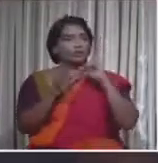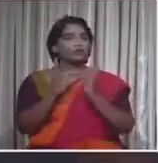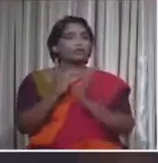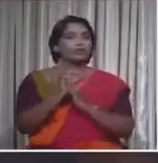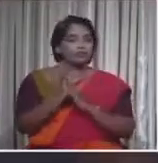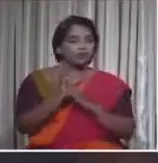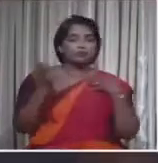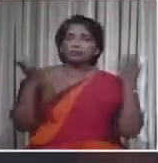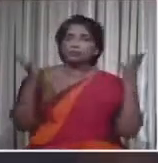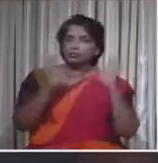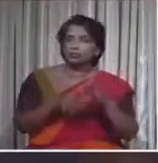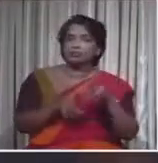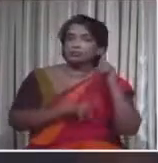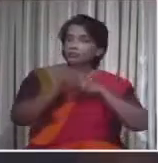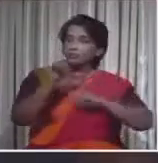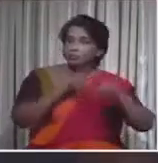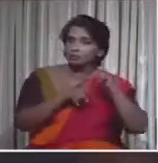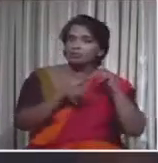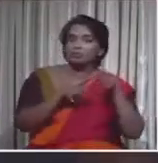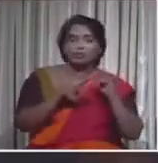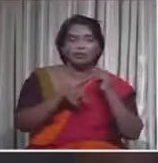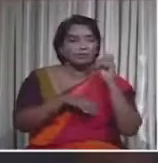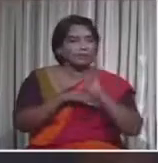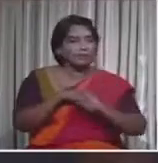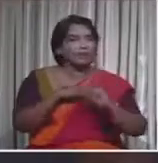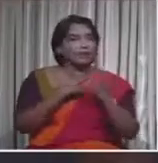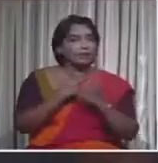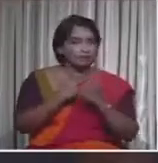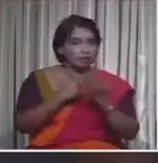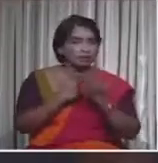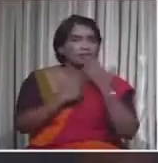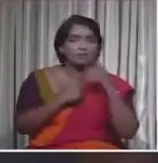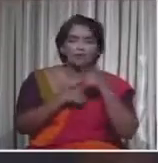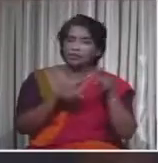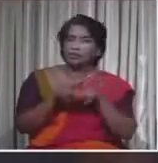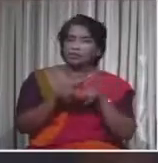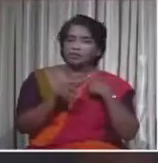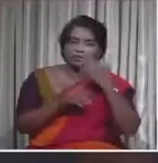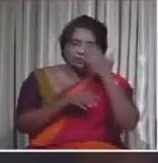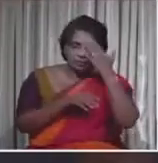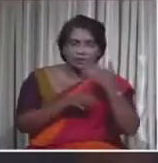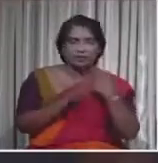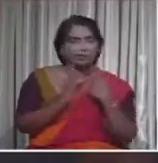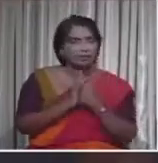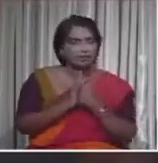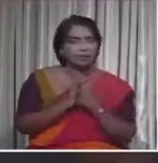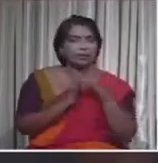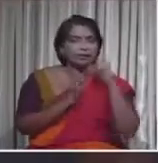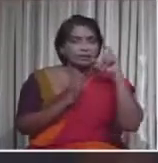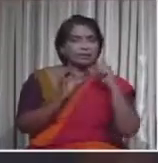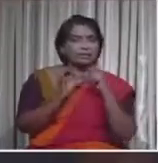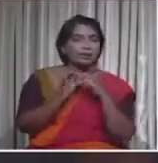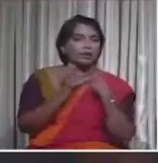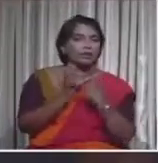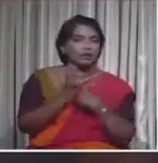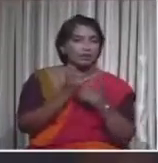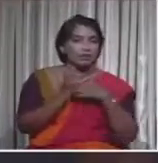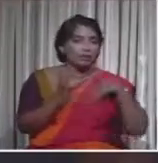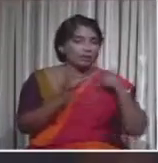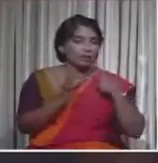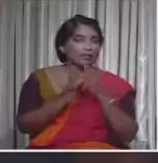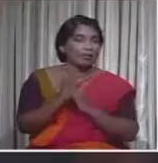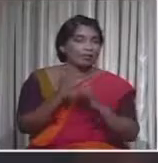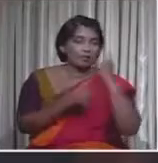අපිට ගෙන්නලා කතා කරලා යම් සැලසුමක් හදන්න පුළුවන්කම තියෙනවා. ඒ නිසා මම ඉතාම ගෞරවයෙන් අපේ සීවි රත්නායක ඇමතුමා ජේෂ්ඨ අමාත්‍යවරේ,